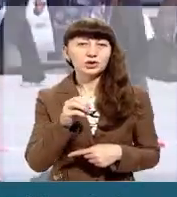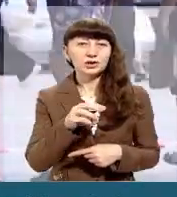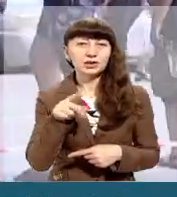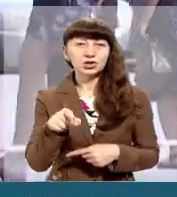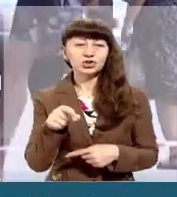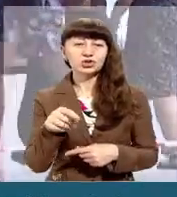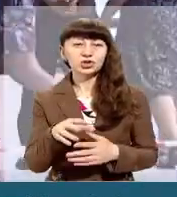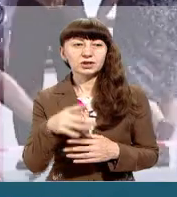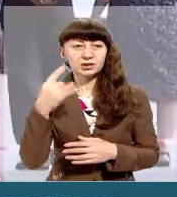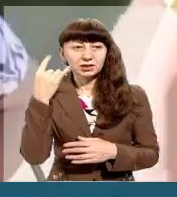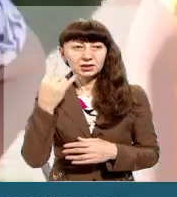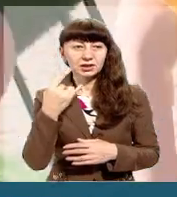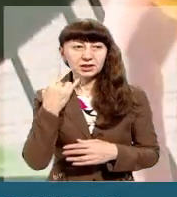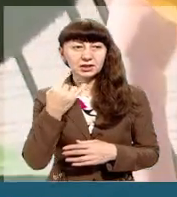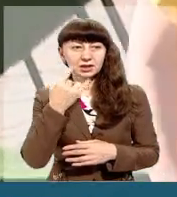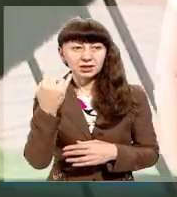этнических казахов.